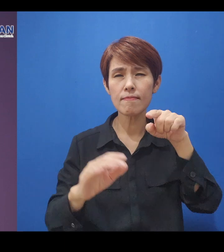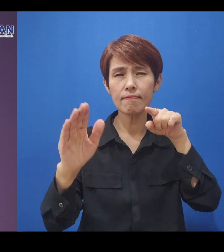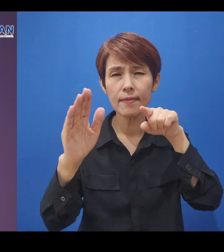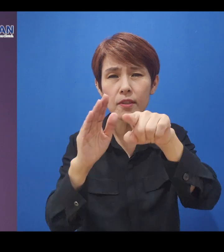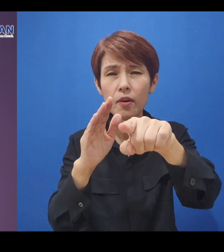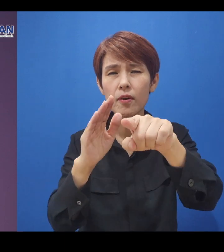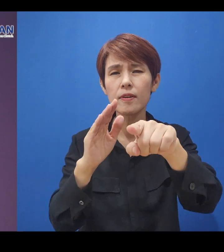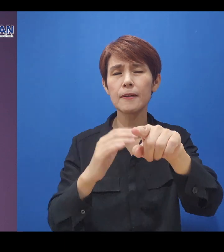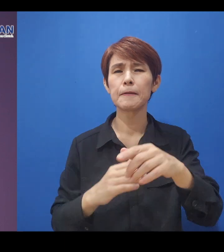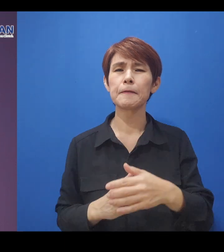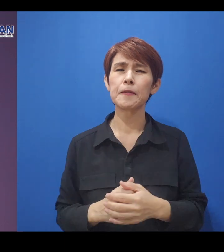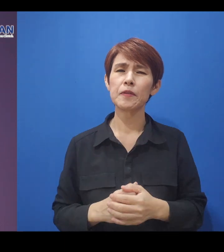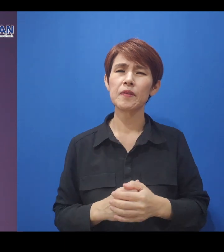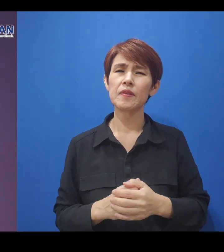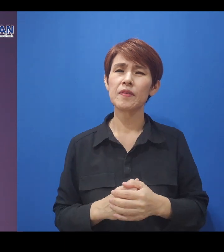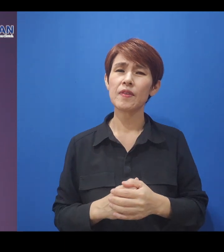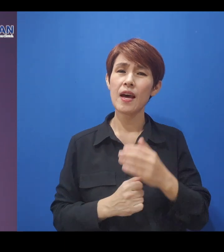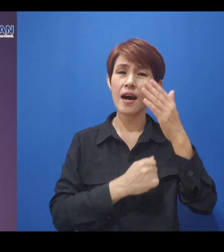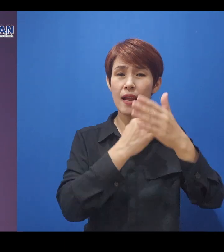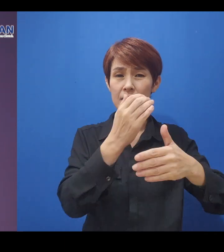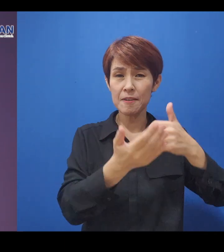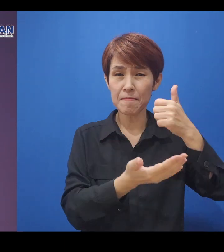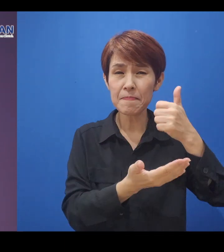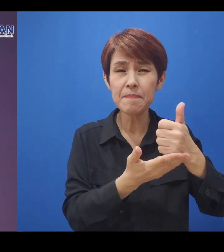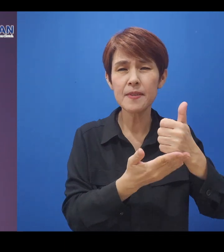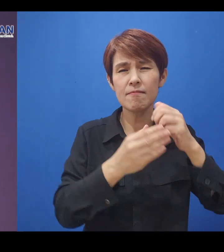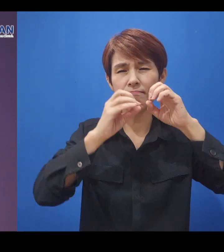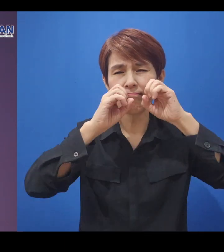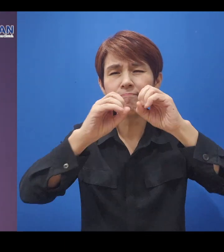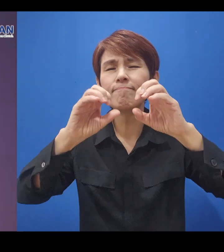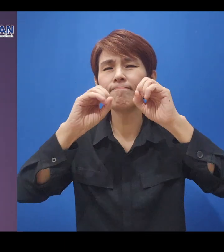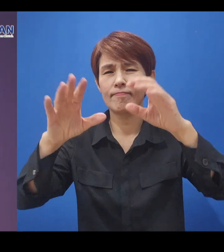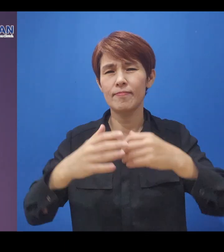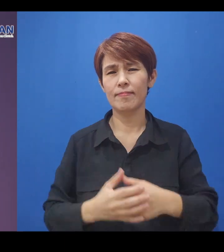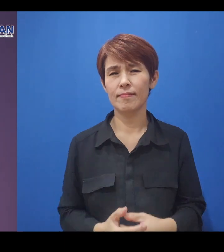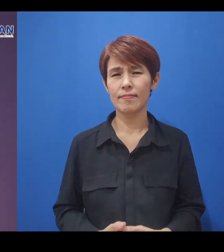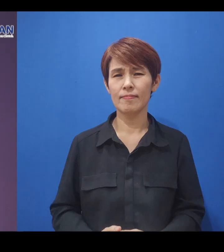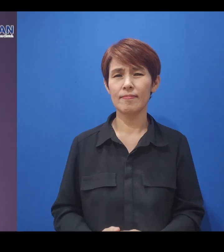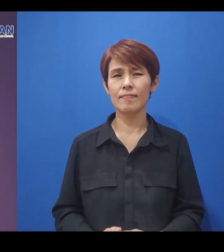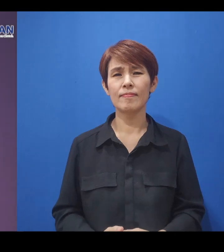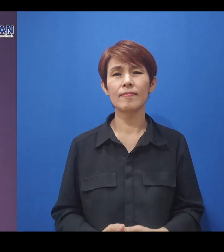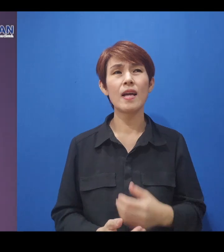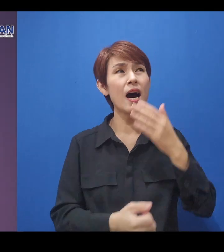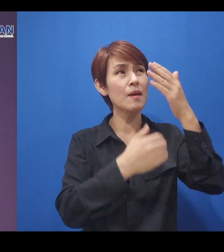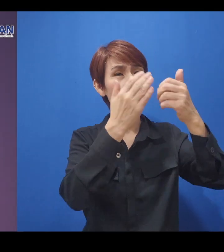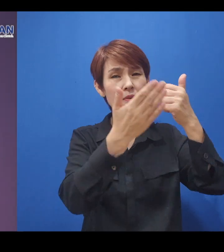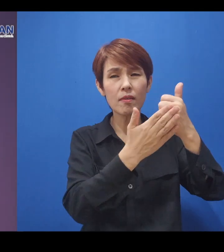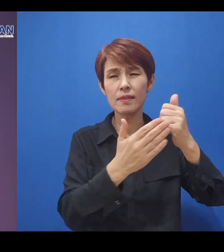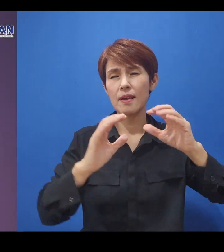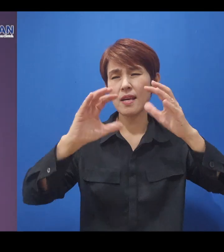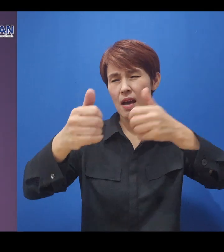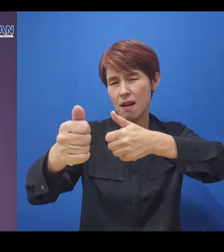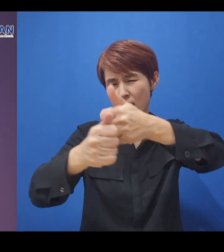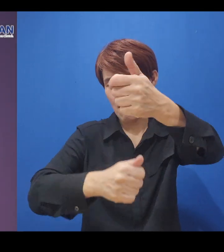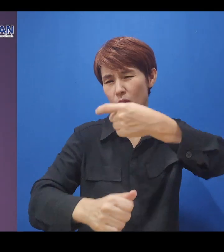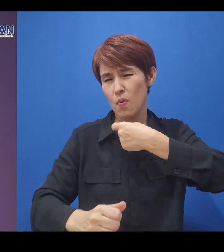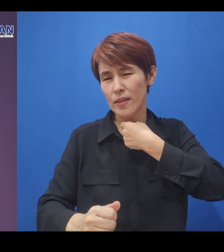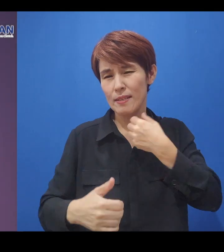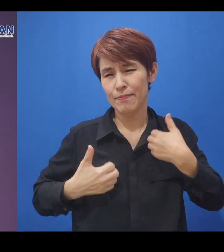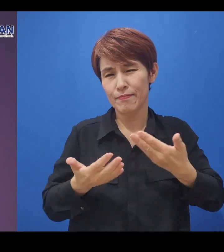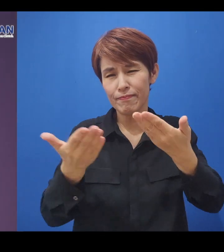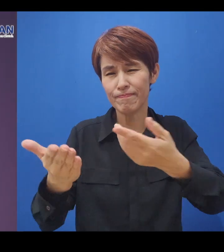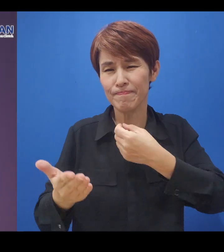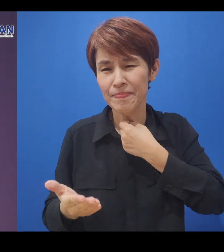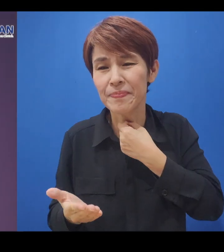가서 자신 속에 계시는 하나님, 가슴앓이 하시고 이기기 원하시고 기쁨 주기